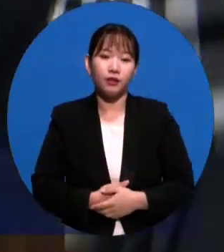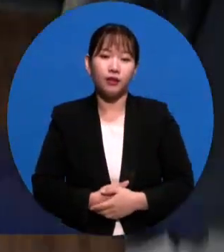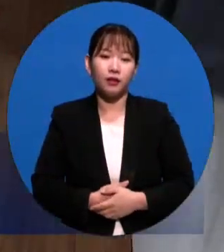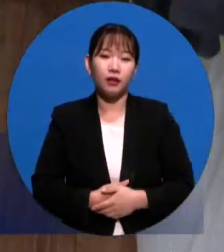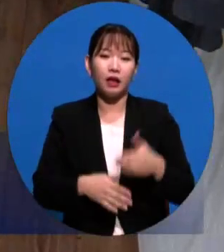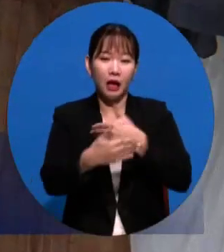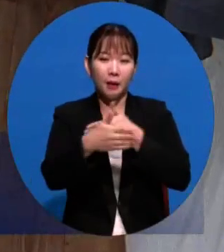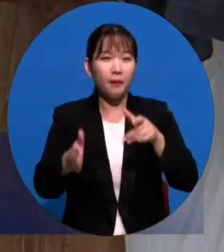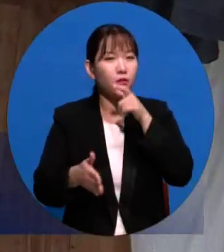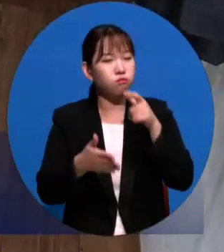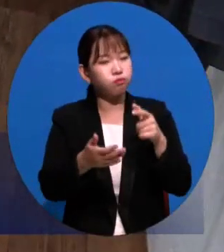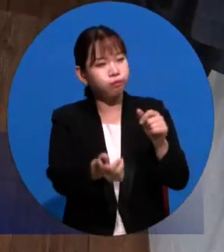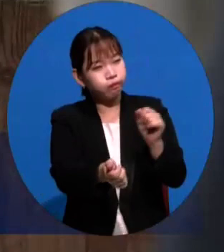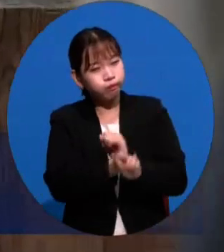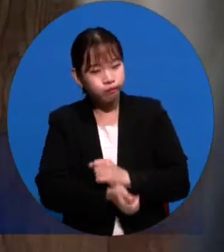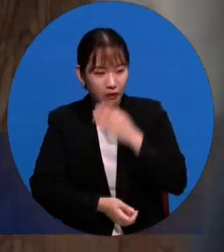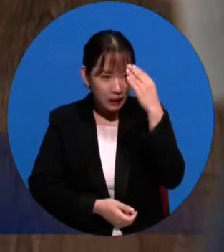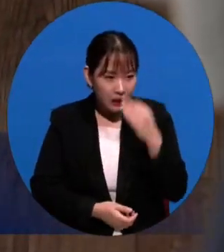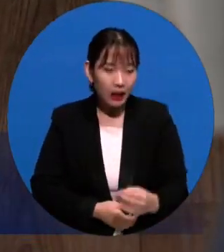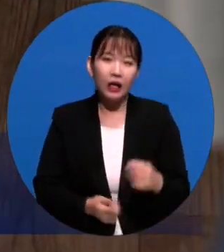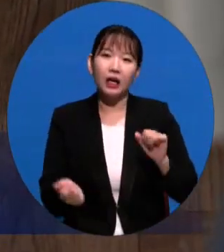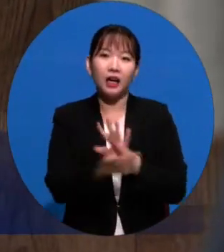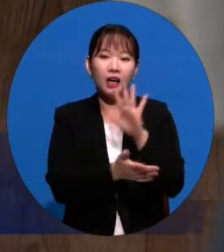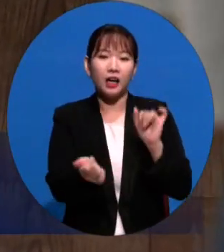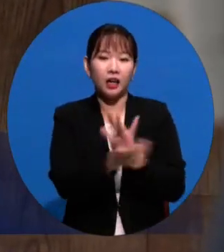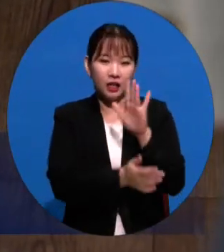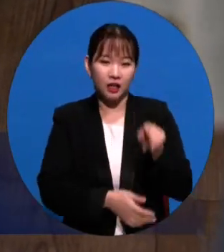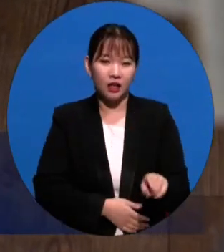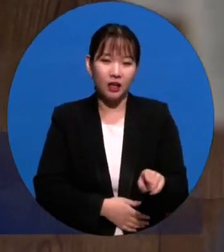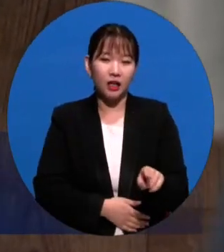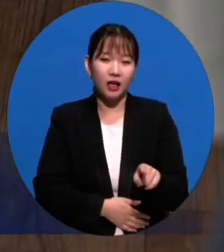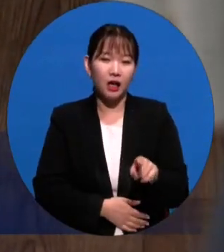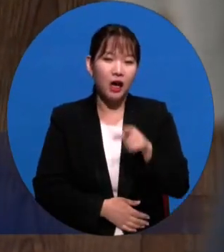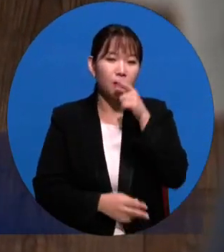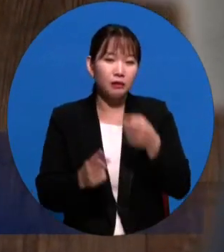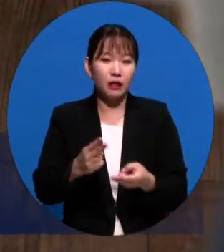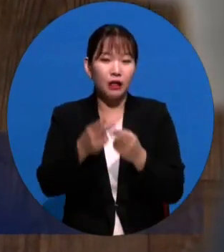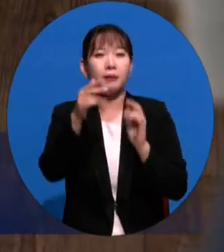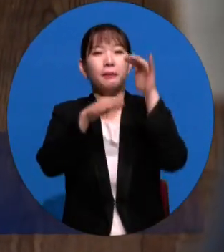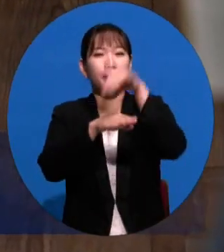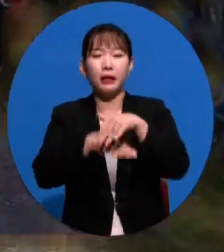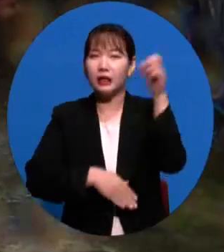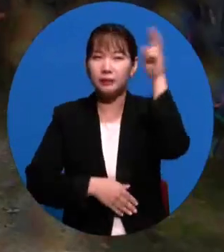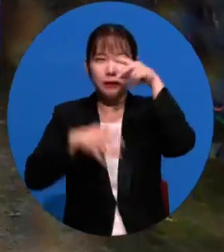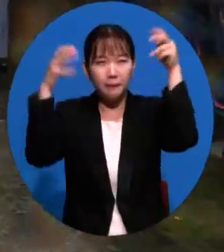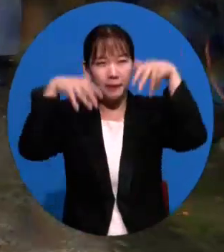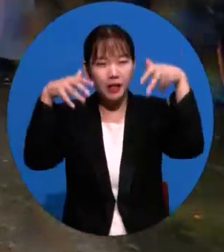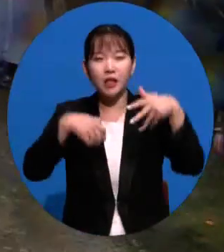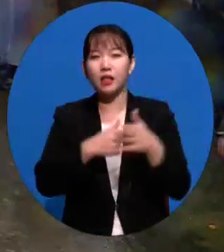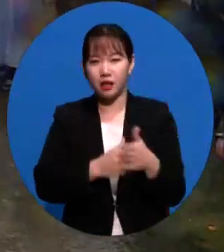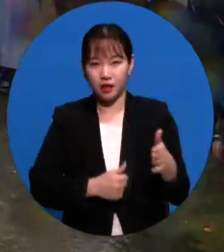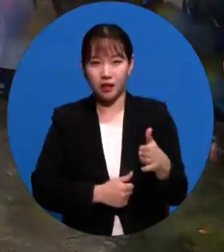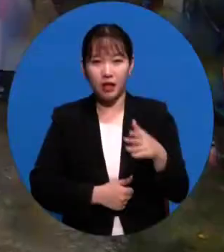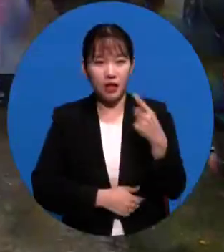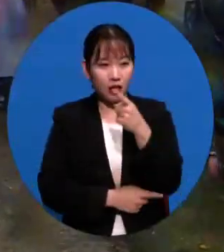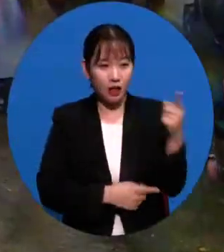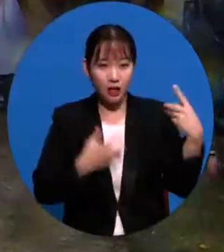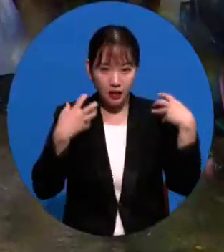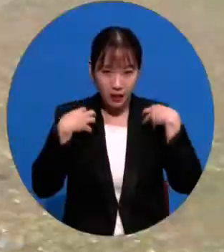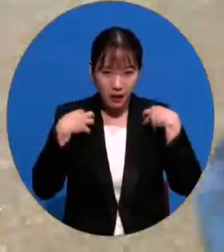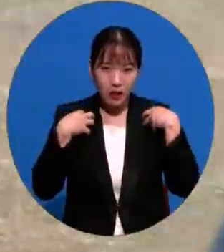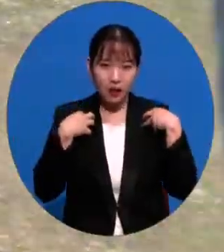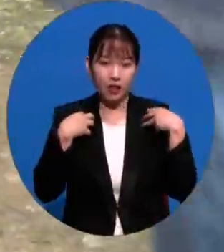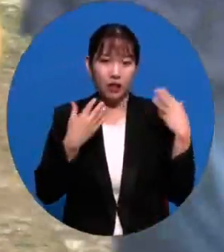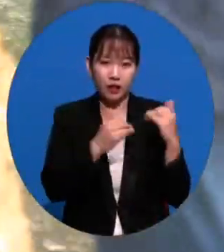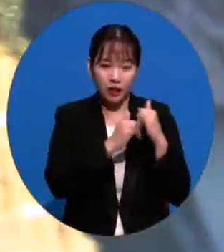방에 물 들어온다 해서 앞에 봤더니 난리가 나버렸더라고. 조수지도 넘쳤고 갑자기 그냥 쏟아져 보니까. 소방대원들과 인근